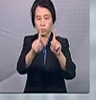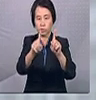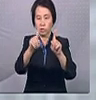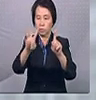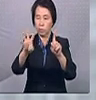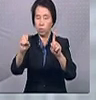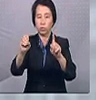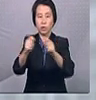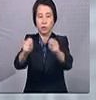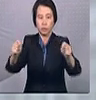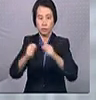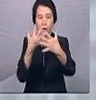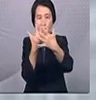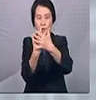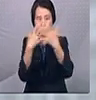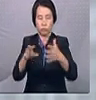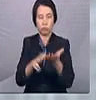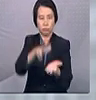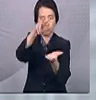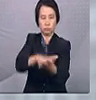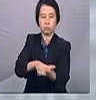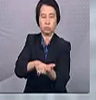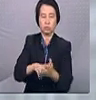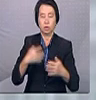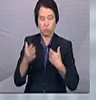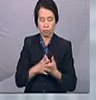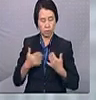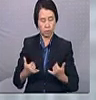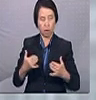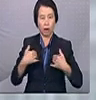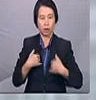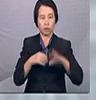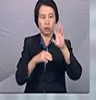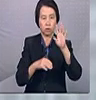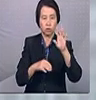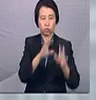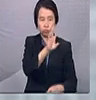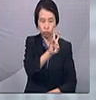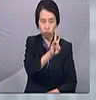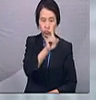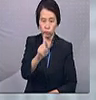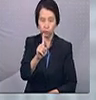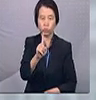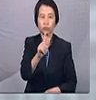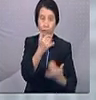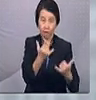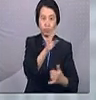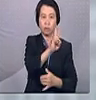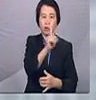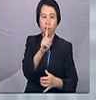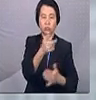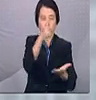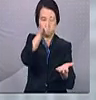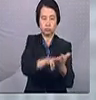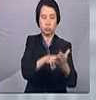1,140 stesen kuarantin yang telah diwatakan. Setakat ini kita ada 71 stesen kuarantin yang telah